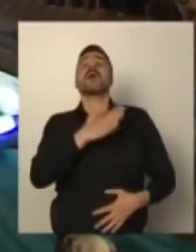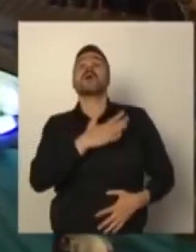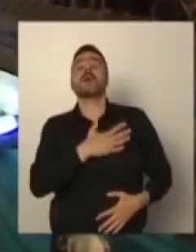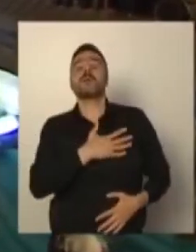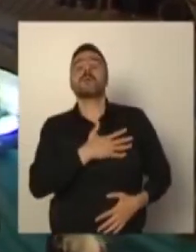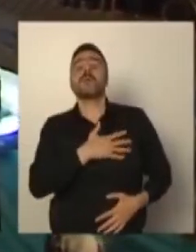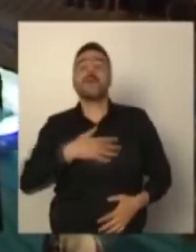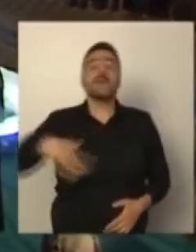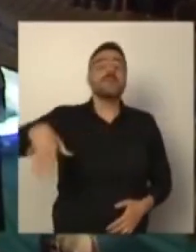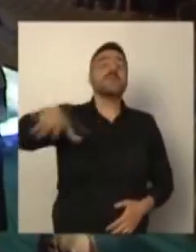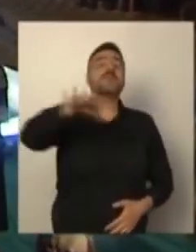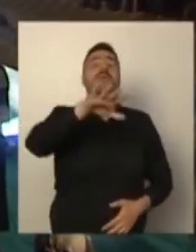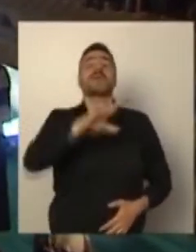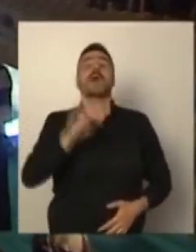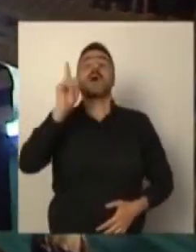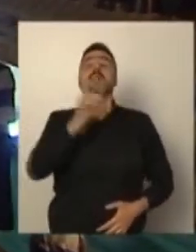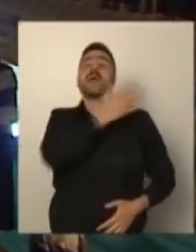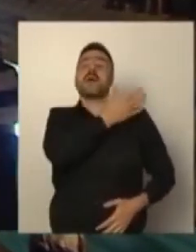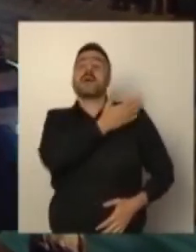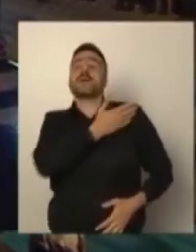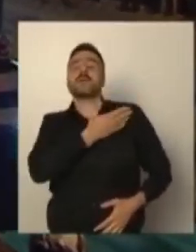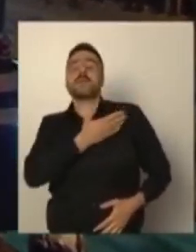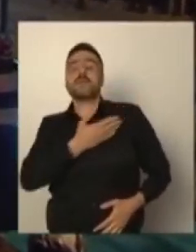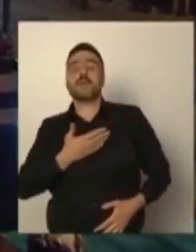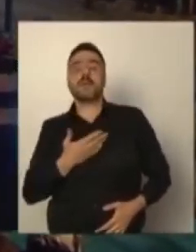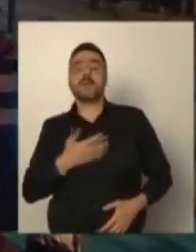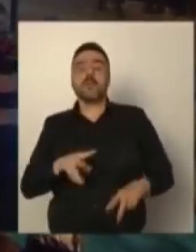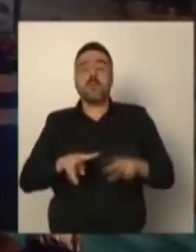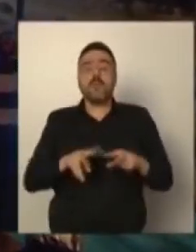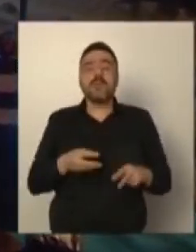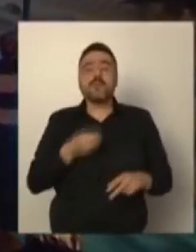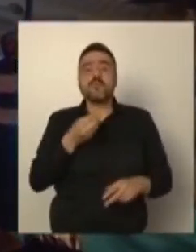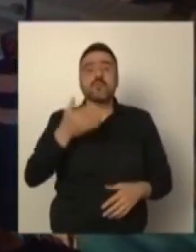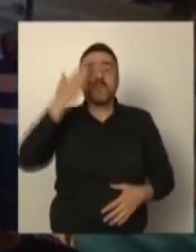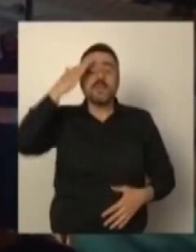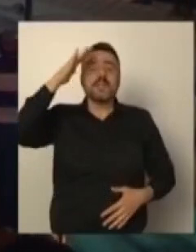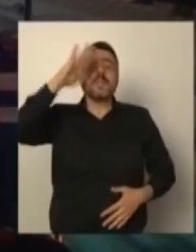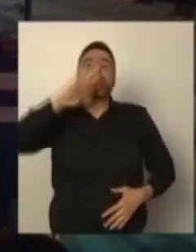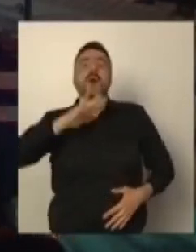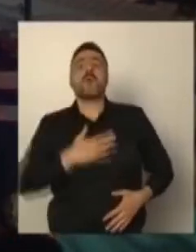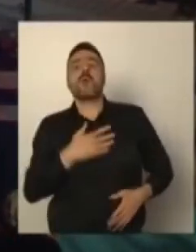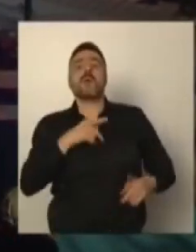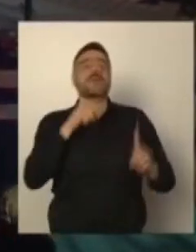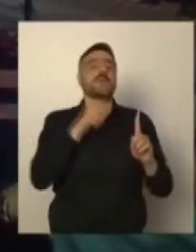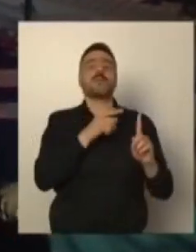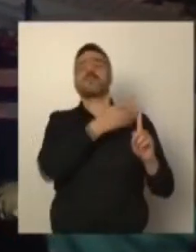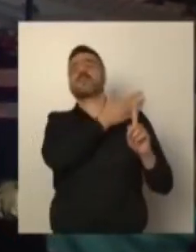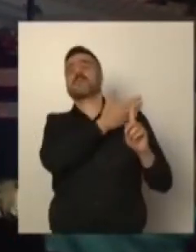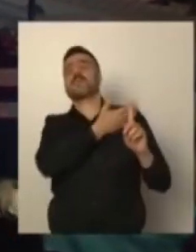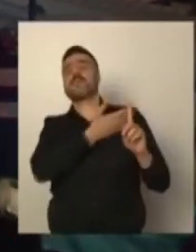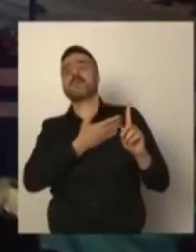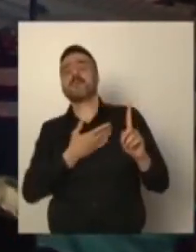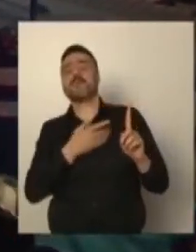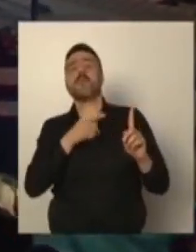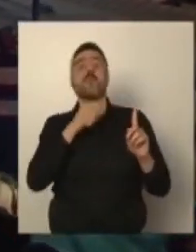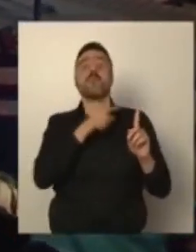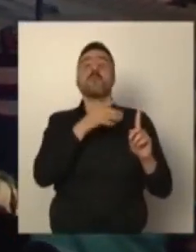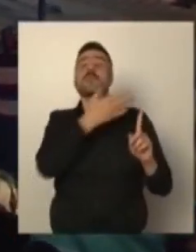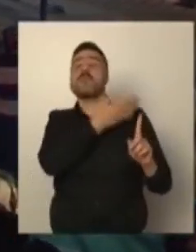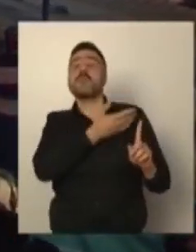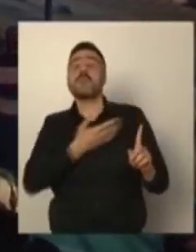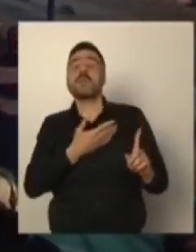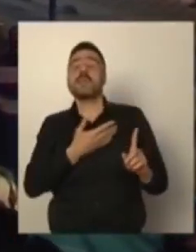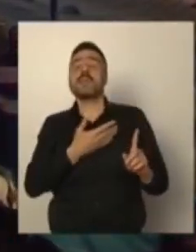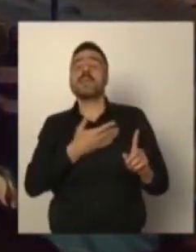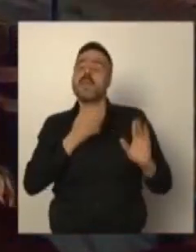bizleri sevginden, Hazreti Peygamber'in sevgisinden, sevdiklerinin sevgisinden